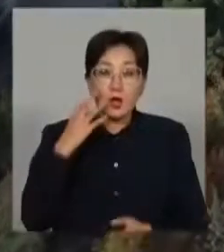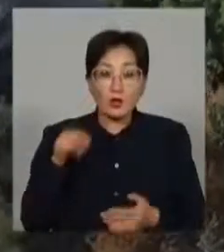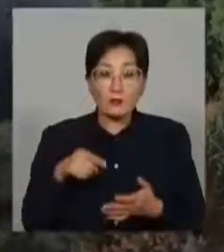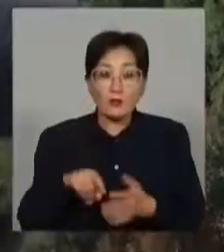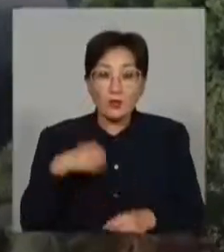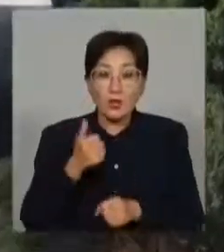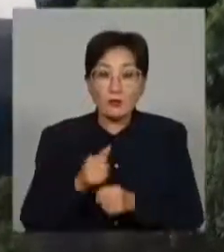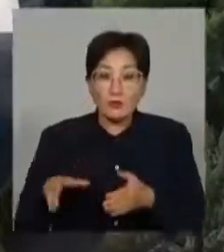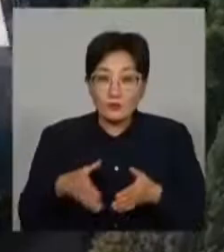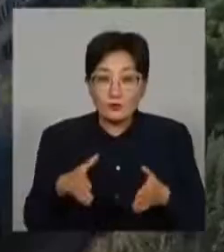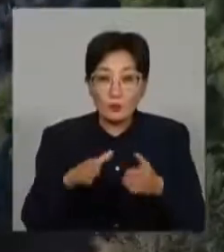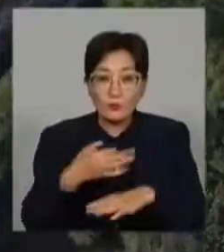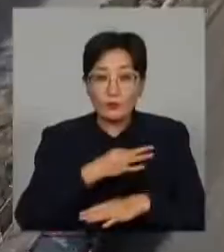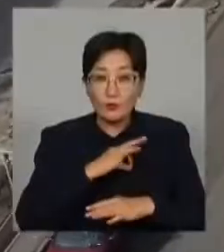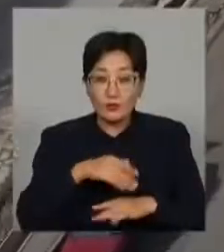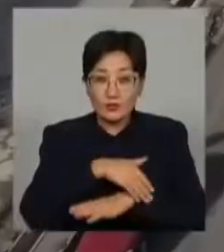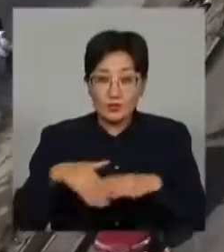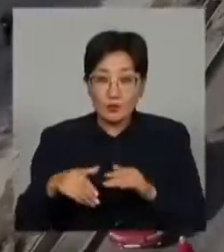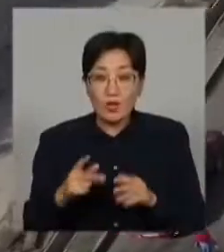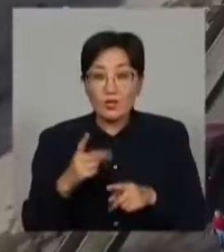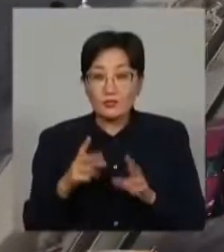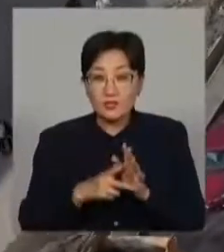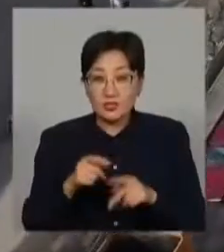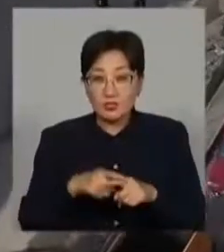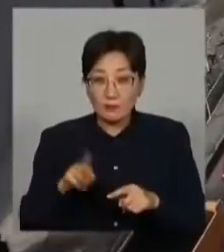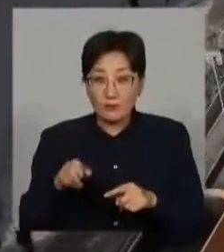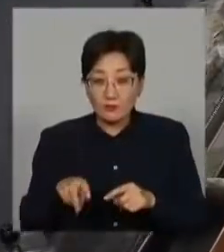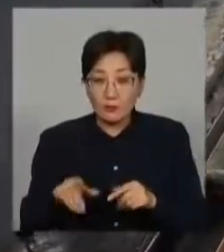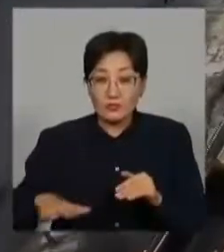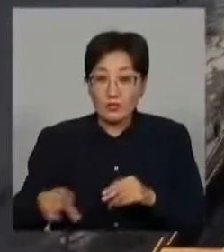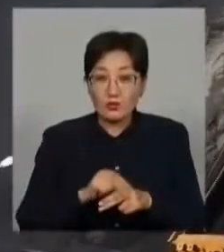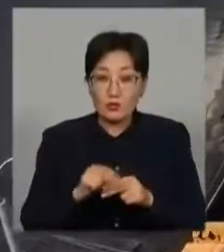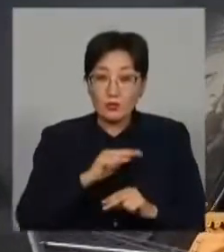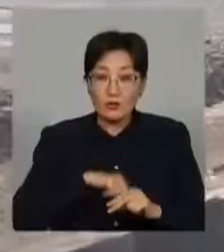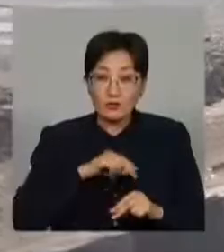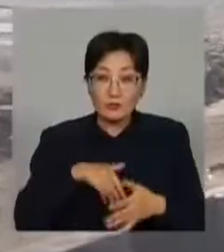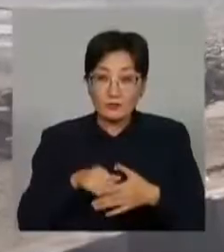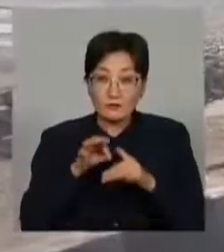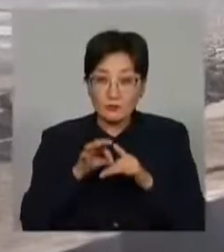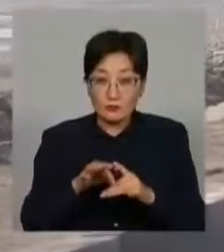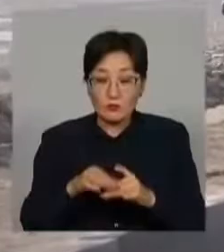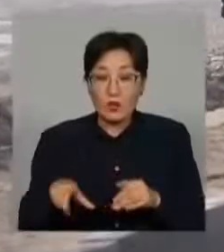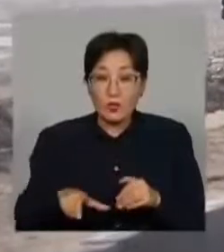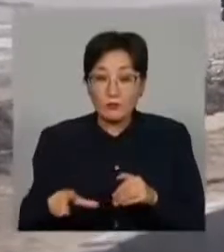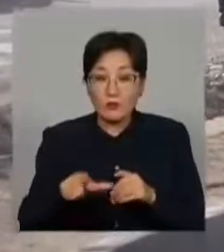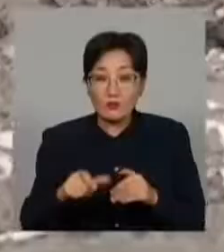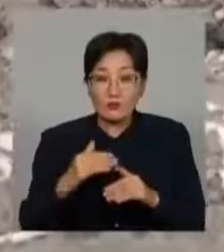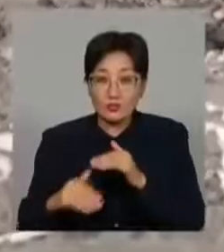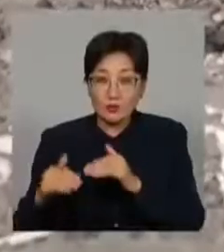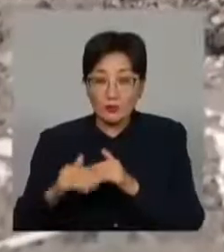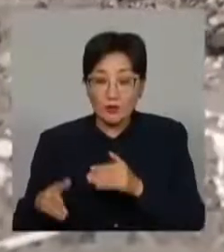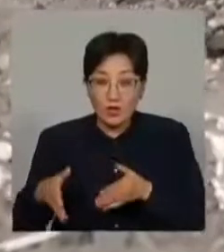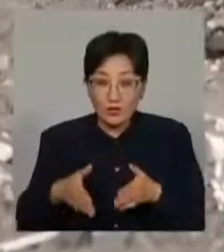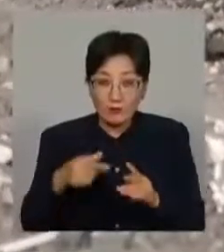Алматының басты жолдарының бірі Төлеби көшесінің 8,5 шақырым болатын жерінде жөндеу жұмыстары қарқын алған. Мұнда тротуар жамылғысы жаңарып,